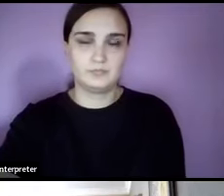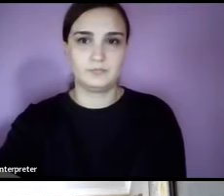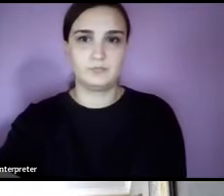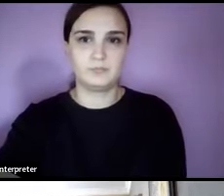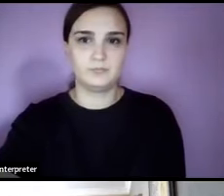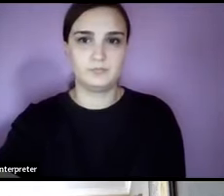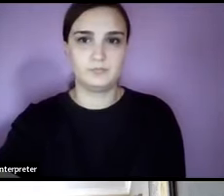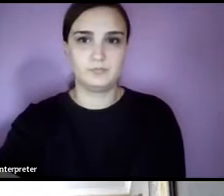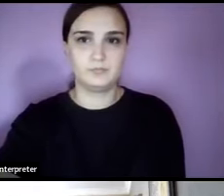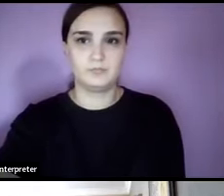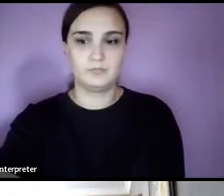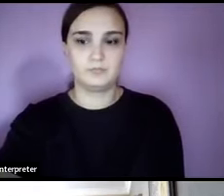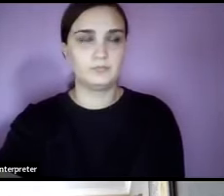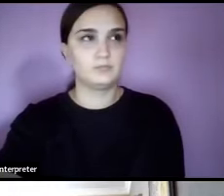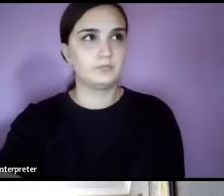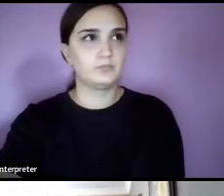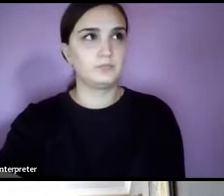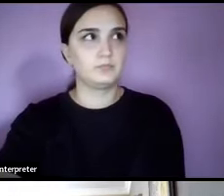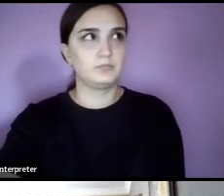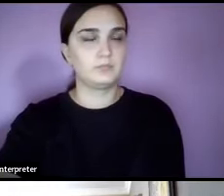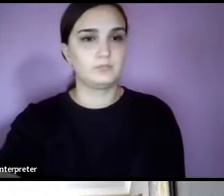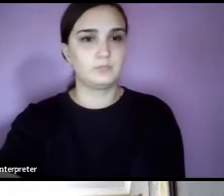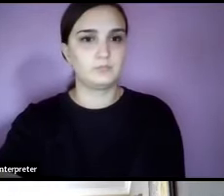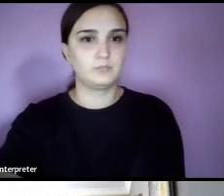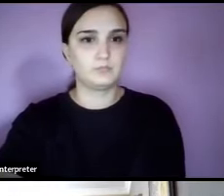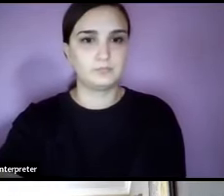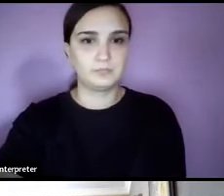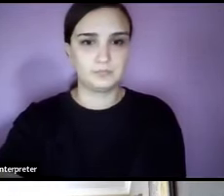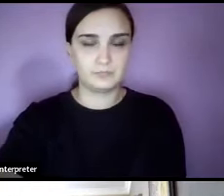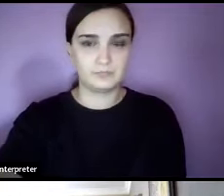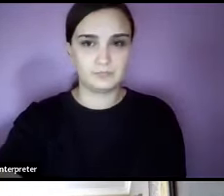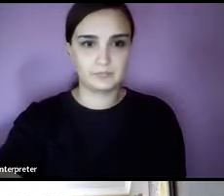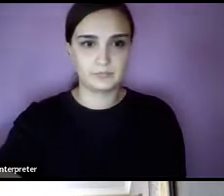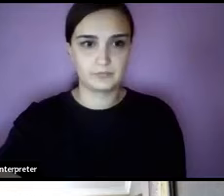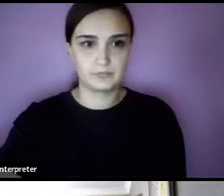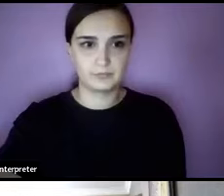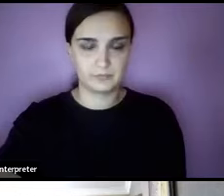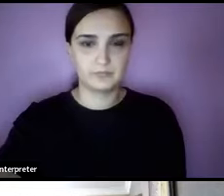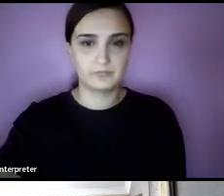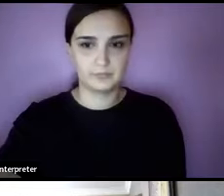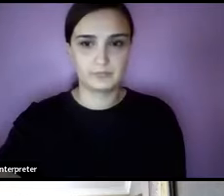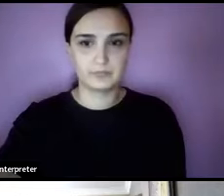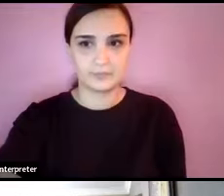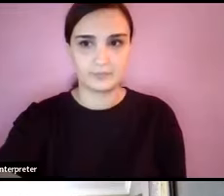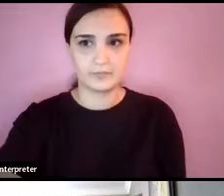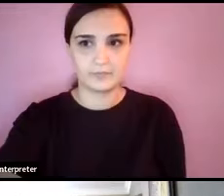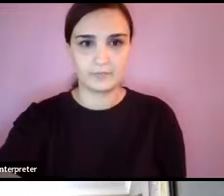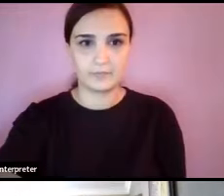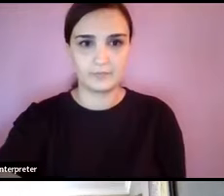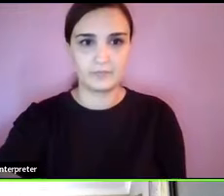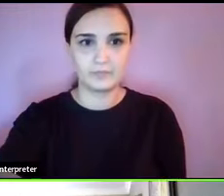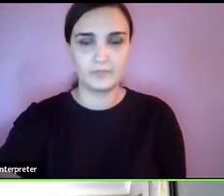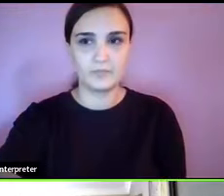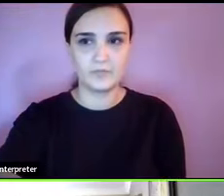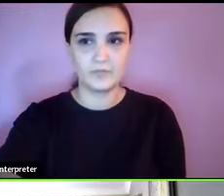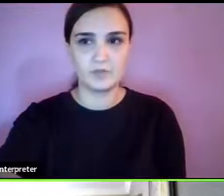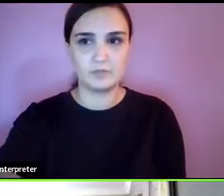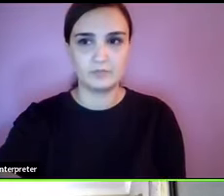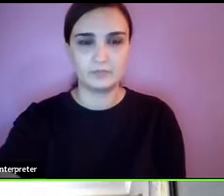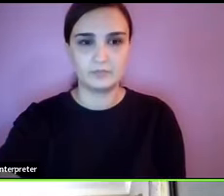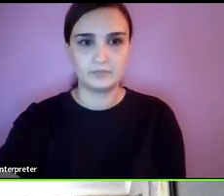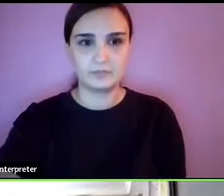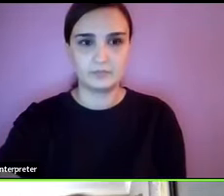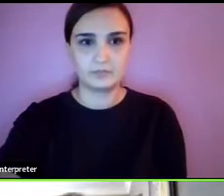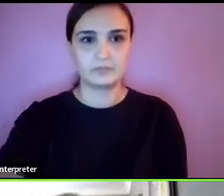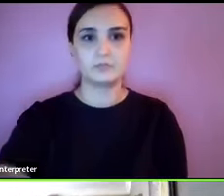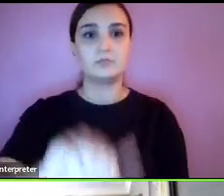ბავშვს უწევდეს სკოლაში გამკლავება და შესაბამისად მერე შეძლოს სათანადო თქვა დახმარების აღმოჩენა. Yeah. It's a great